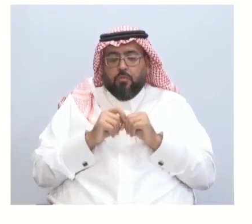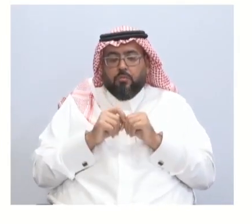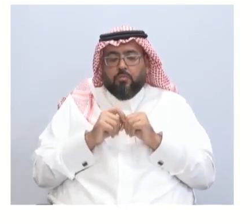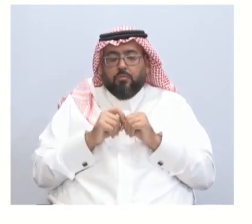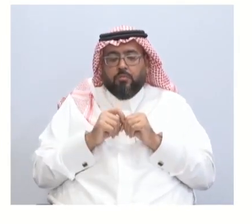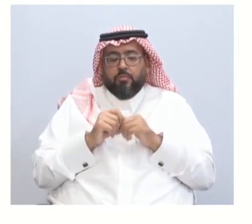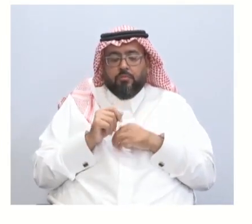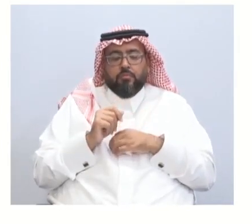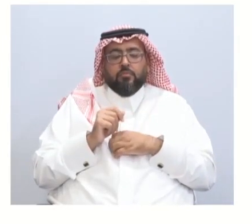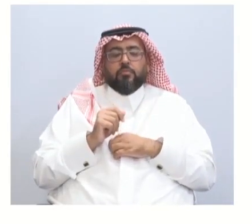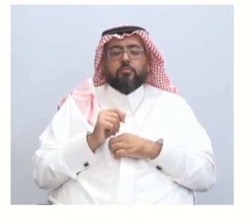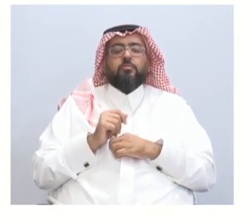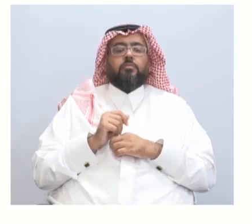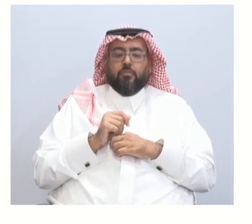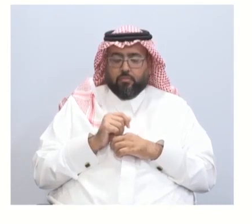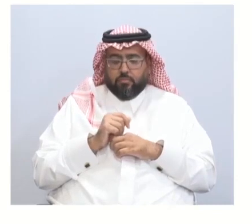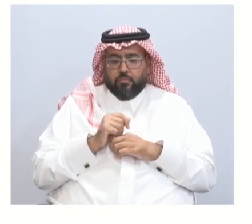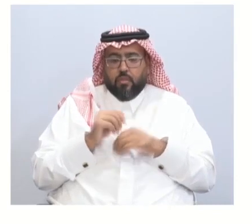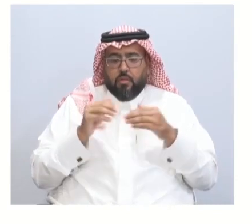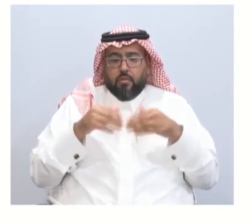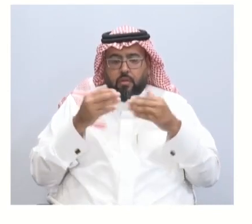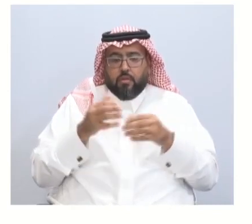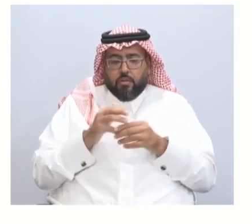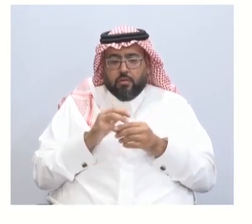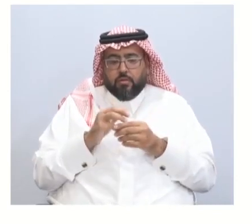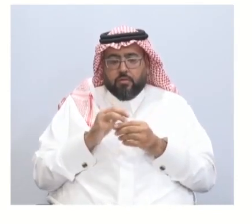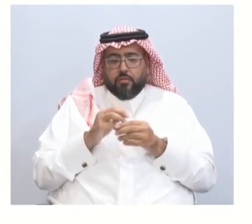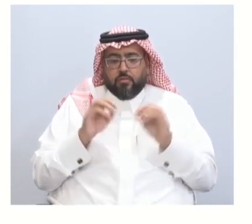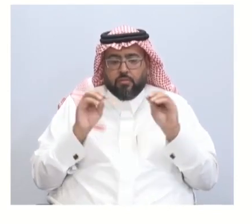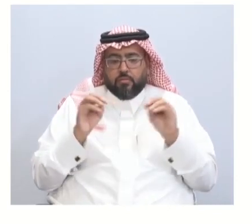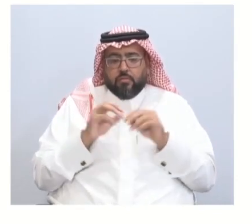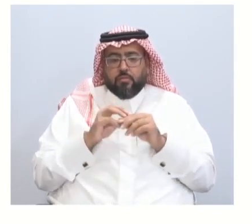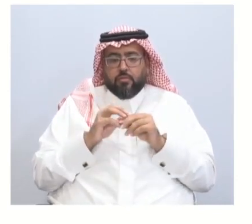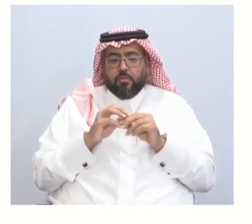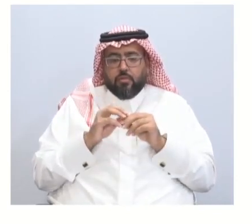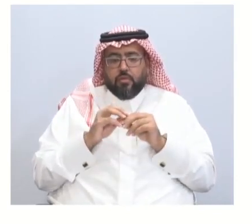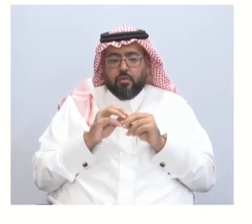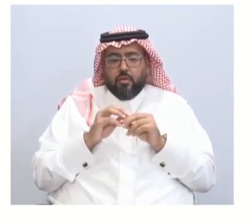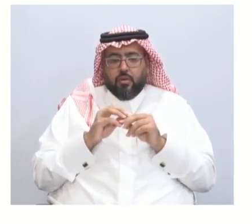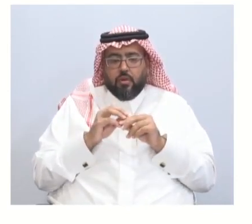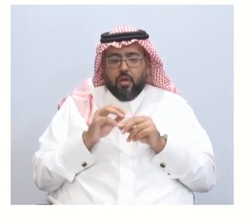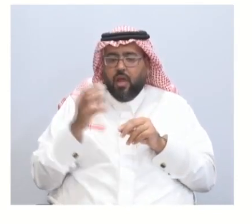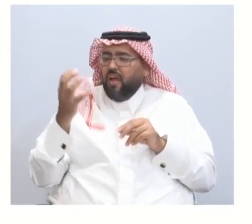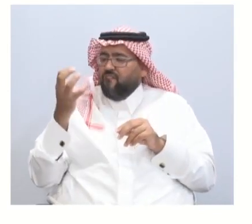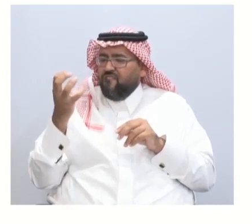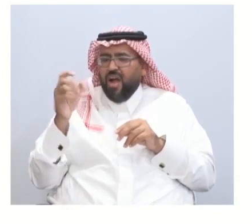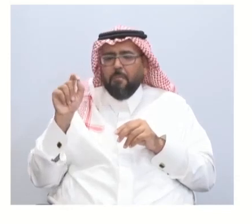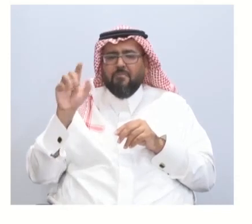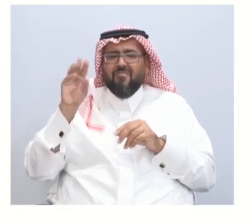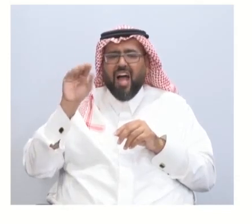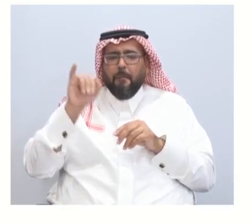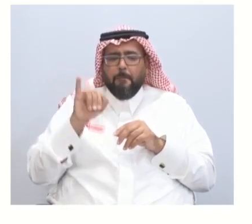مكان معتدل المناخ بعد ذلك تطرقنا الى التوضع الفحم الحجري